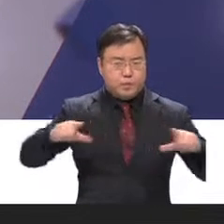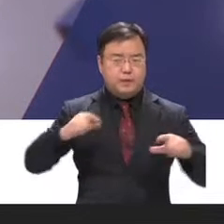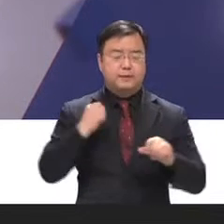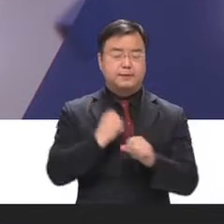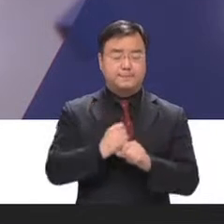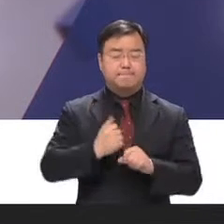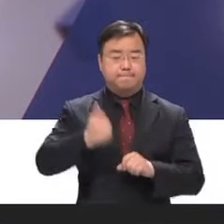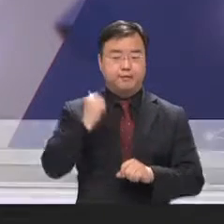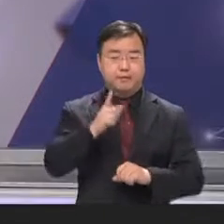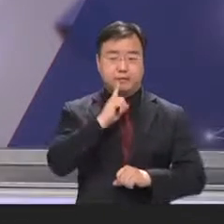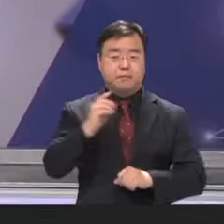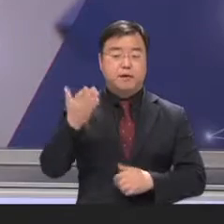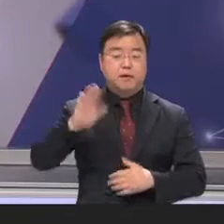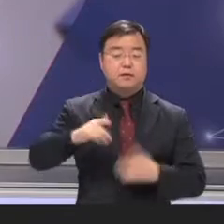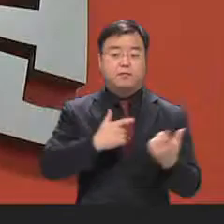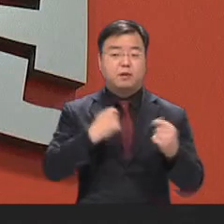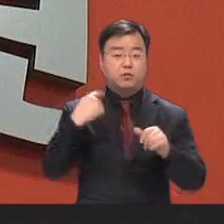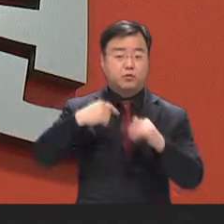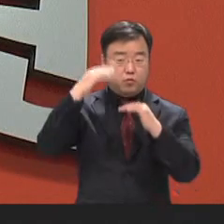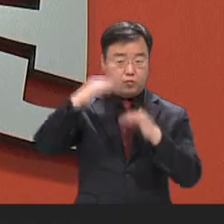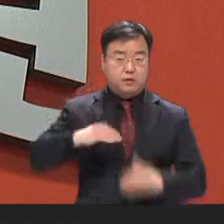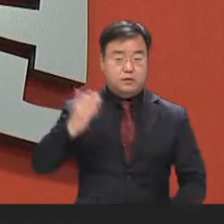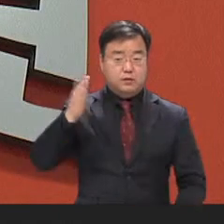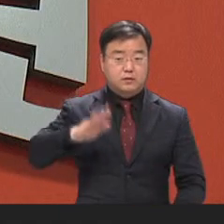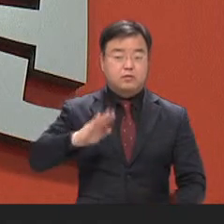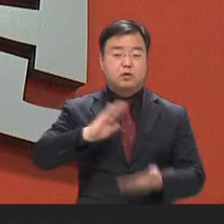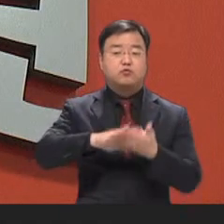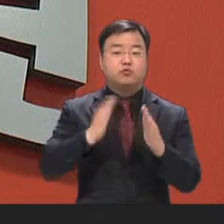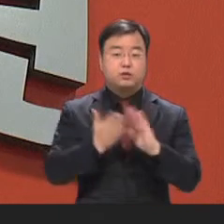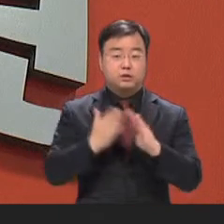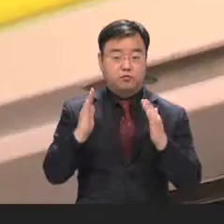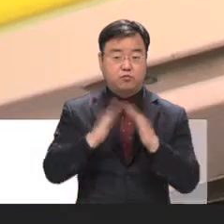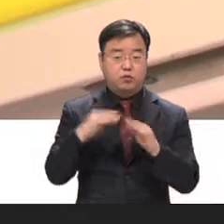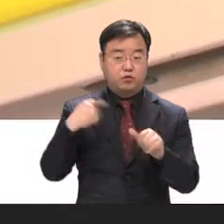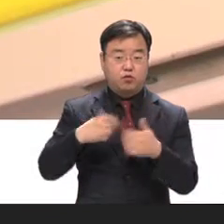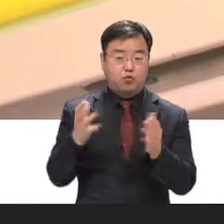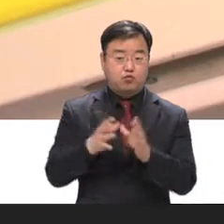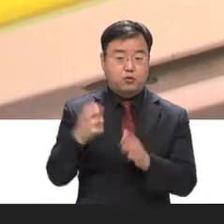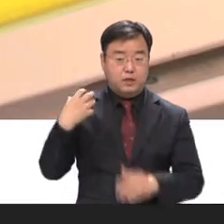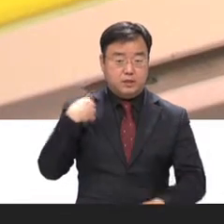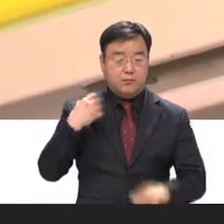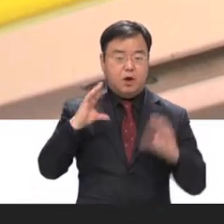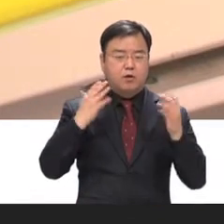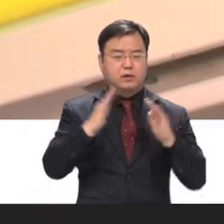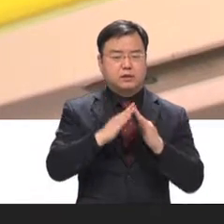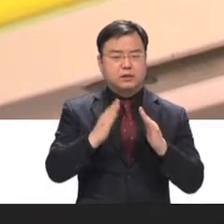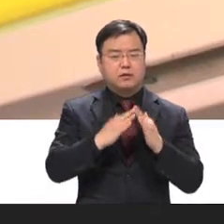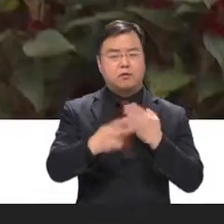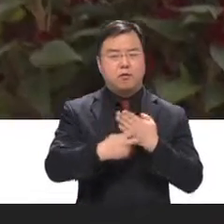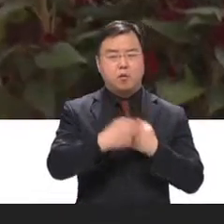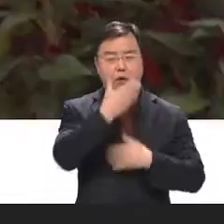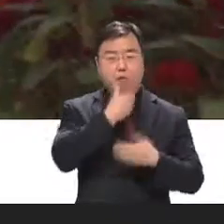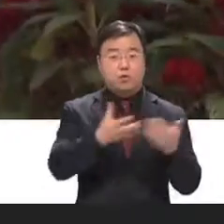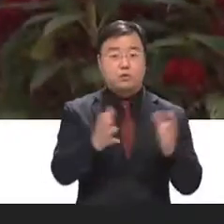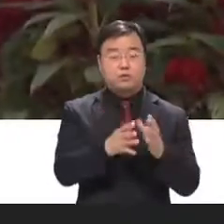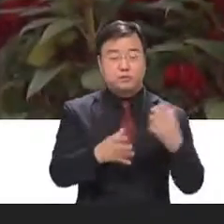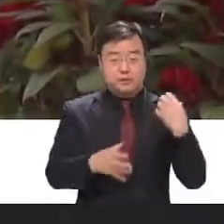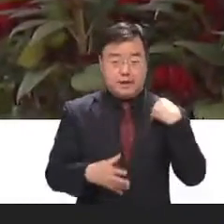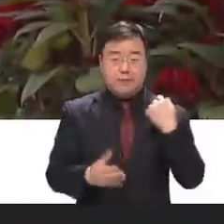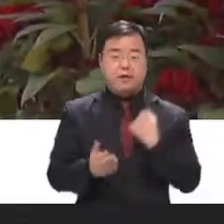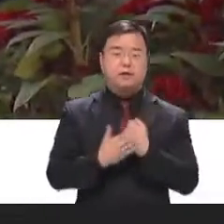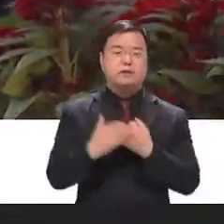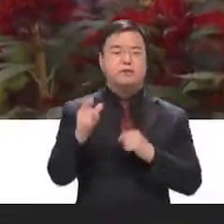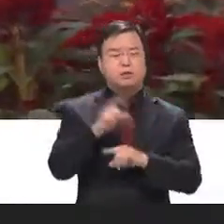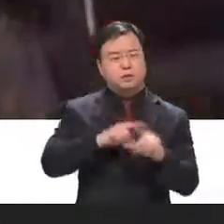같은 교육과정을 해도 유치원은 교육청이 어린이집은 복지부가 관할 하다보니 통합 실시된 누리과정 예산